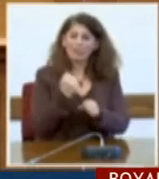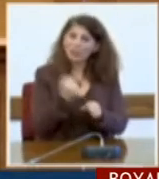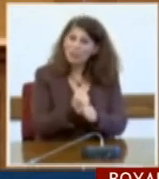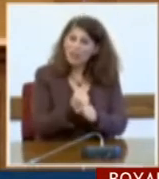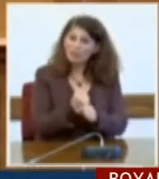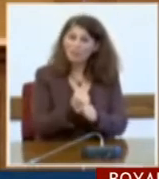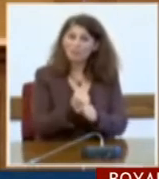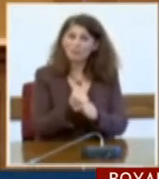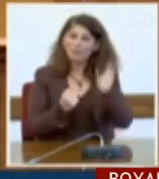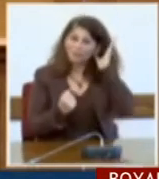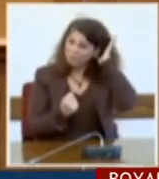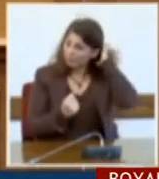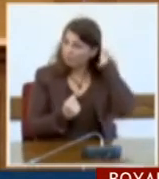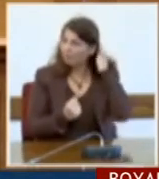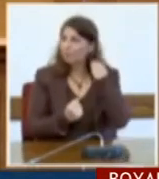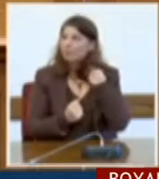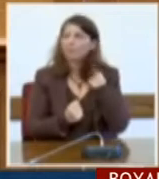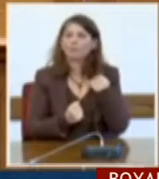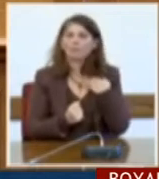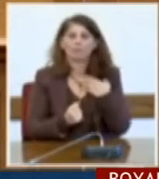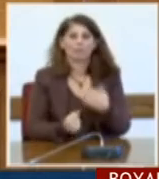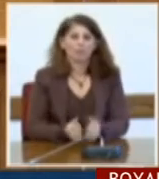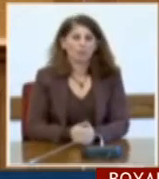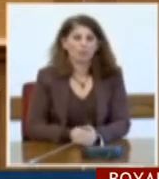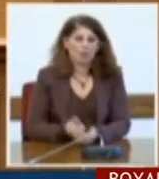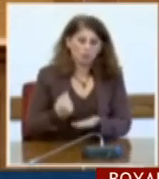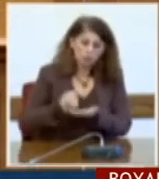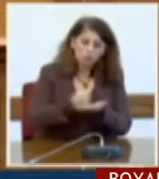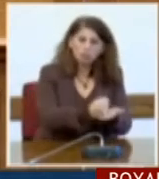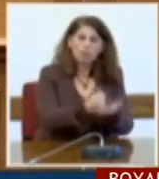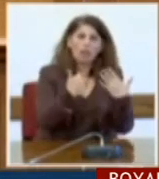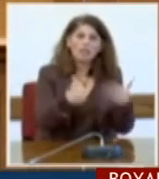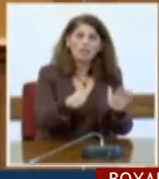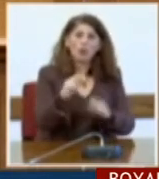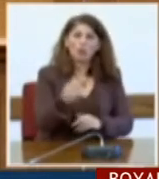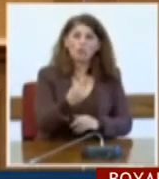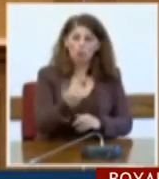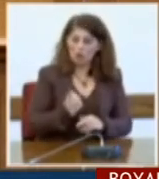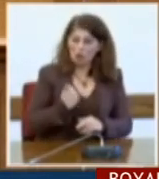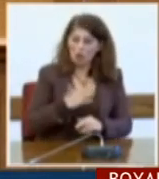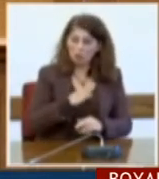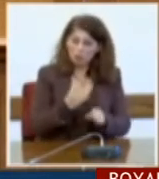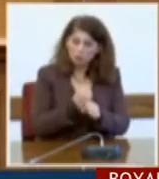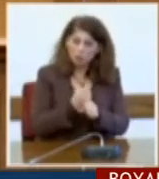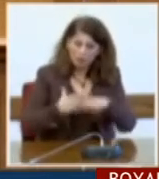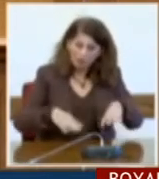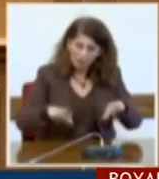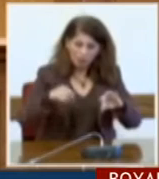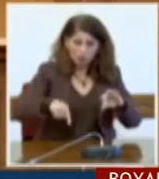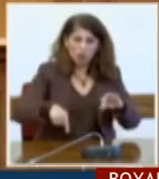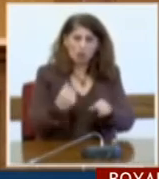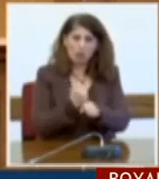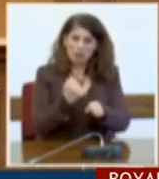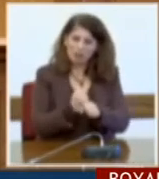ταυτόχρονα χρηματοδοτεί με 600 ευρώ τους νέους εργαζόμενους στην αρχή της καριέρας τους,